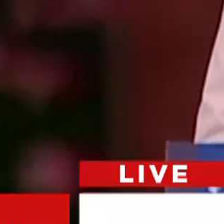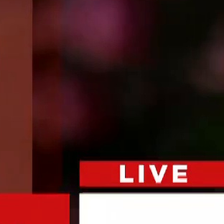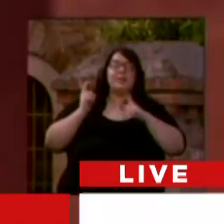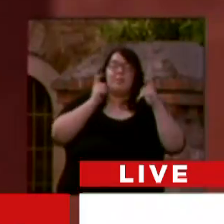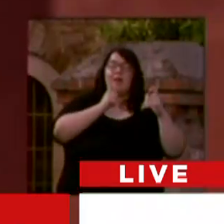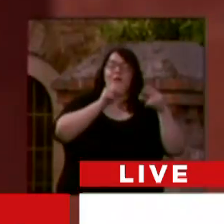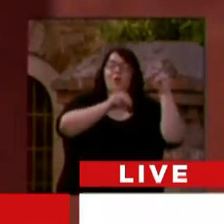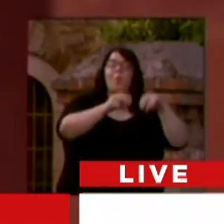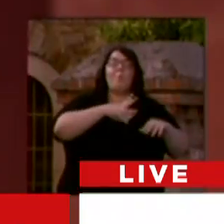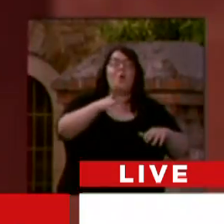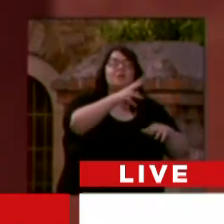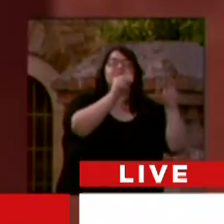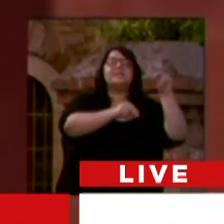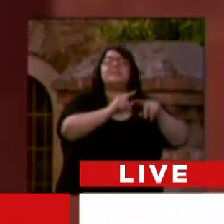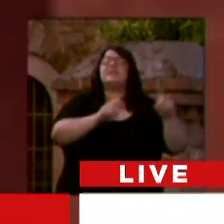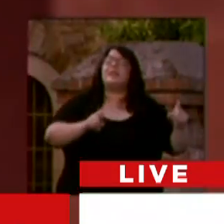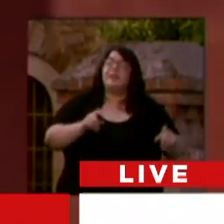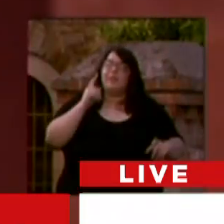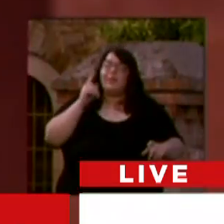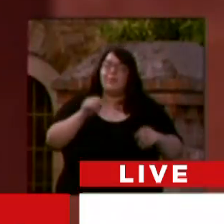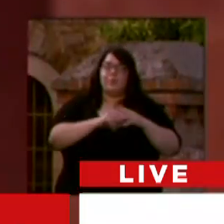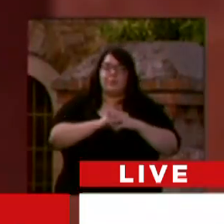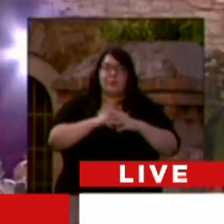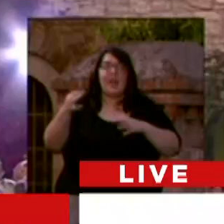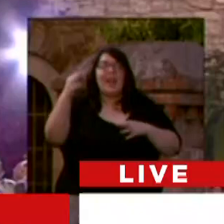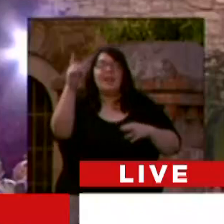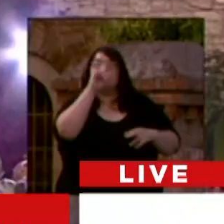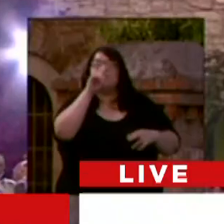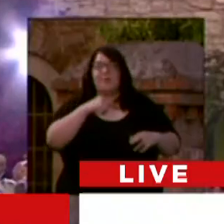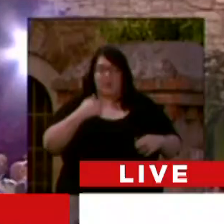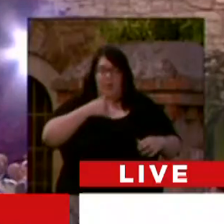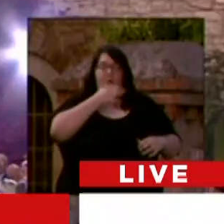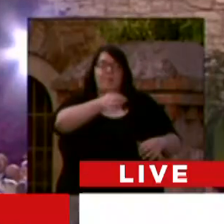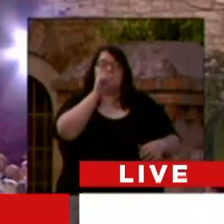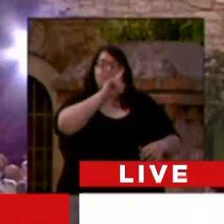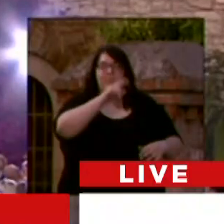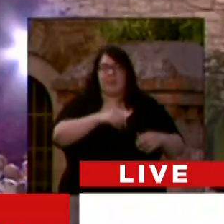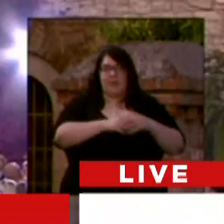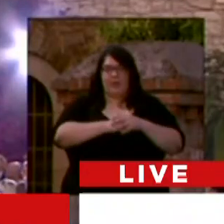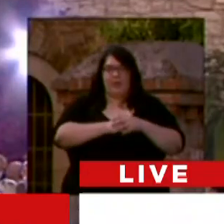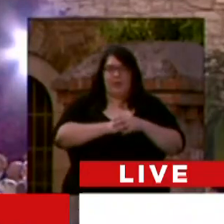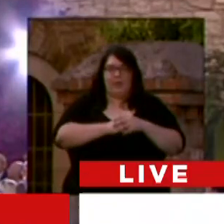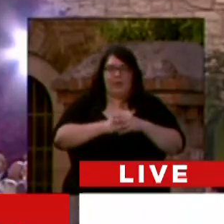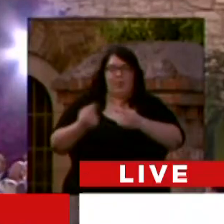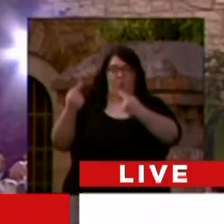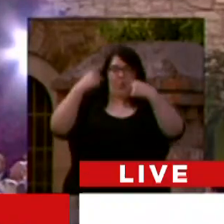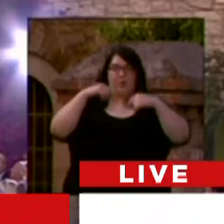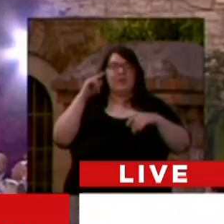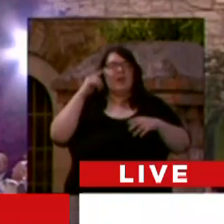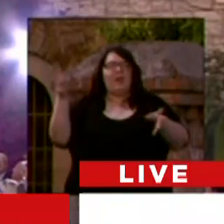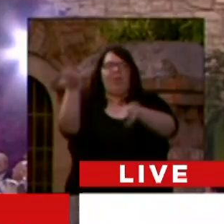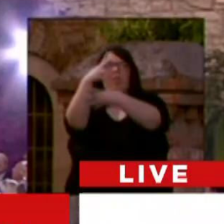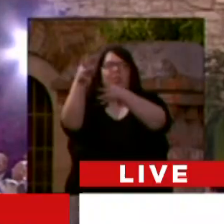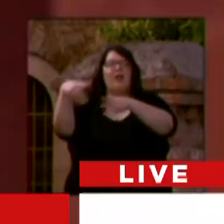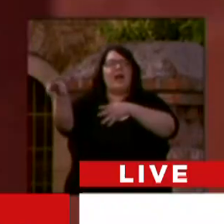μυαλό. Βάζουν στο στόμα μου ψέματα, μήπως και παραπλανήσουν κάποιον ανύποπτο. Θα το